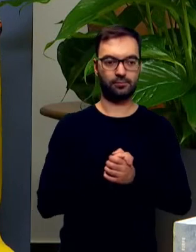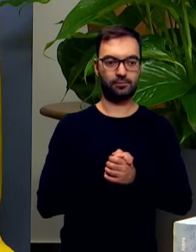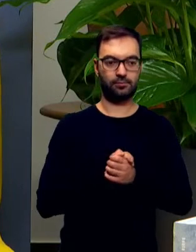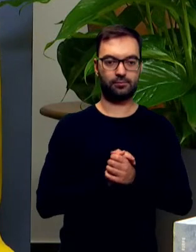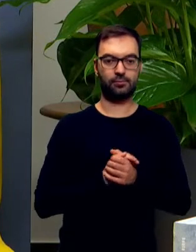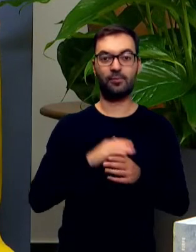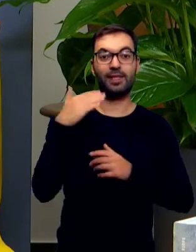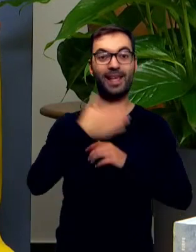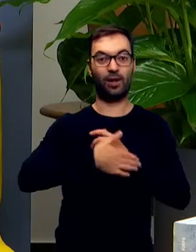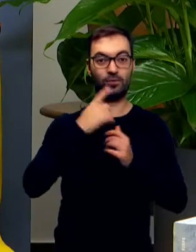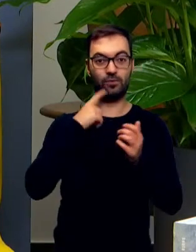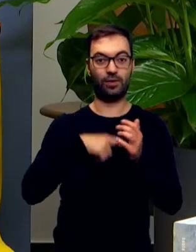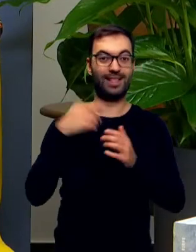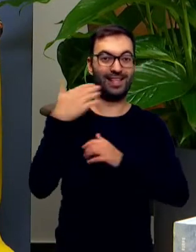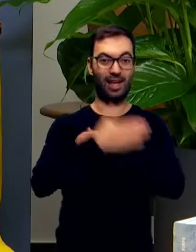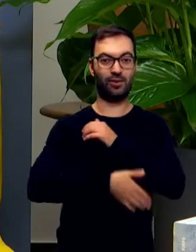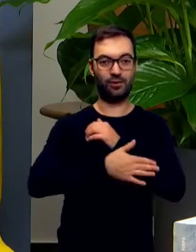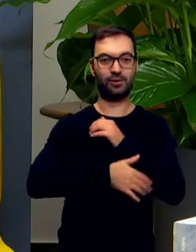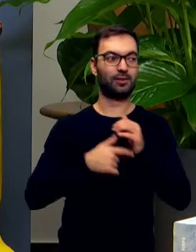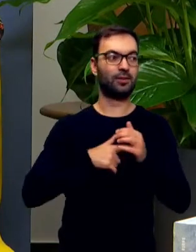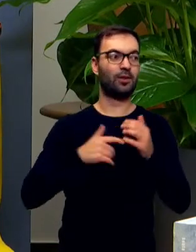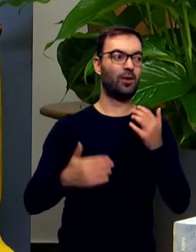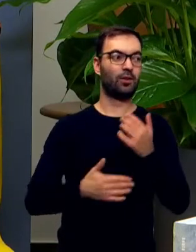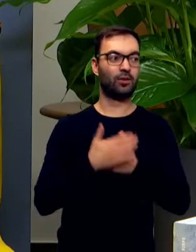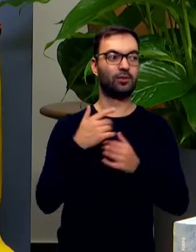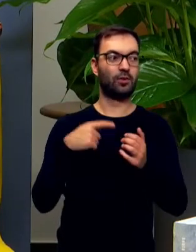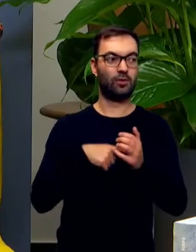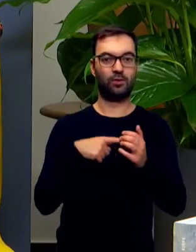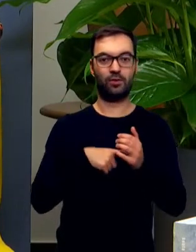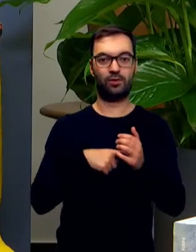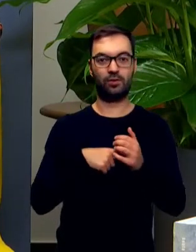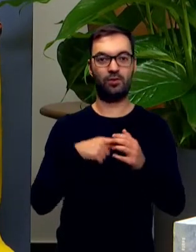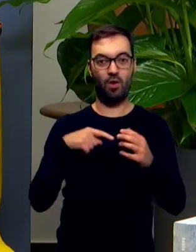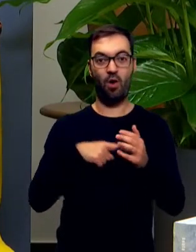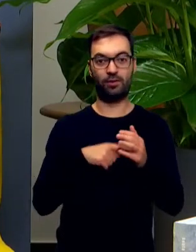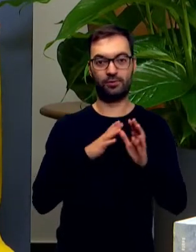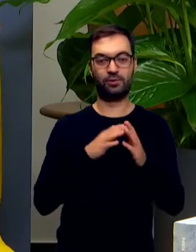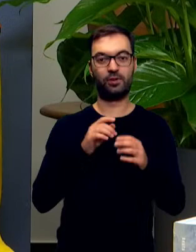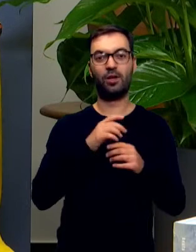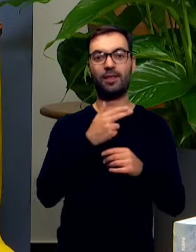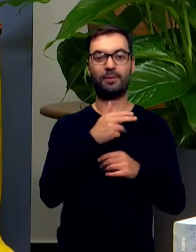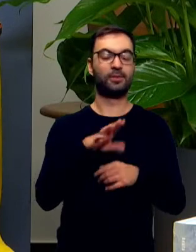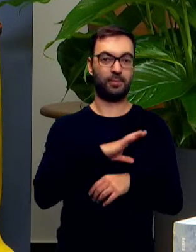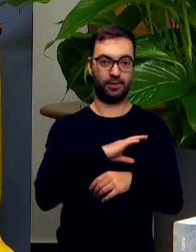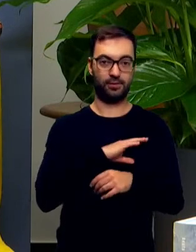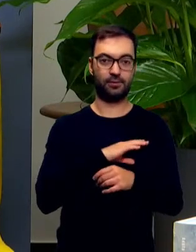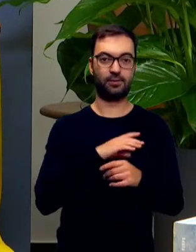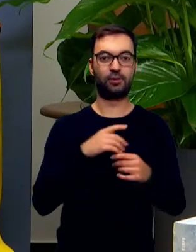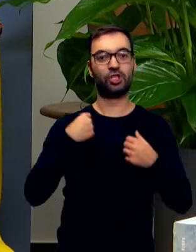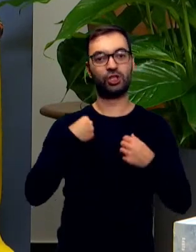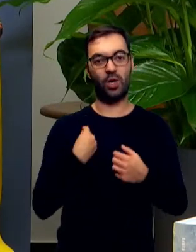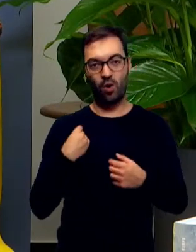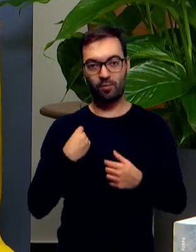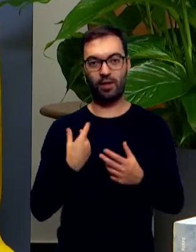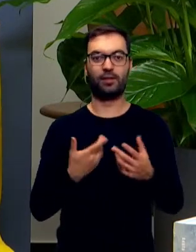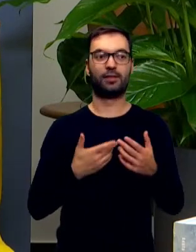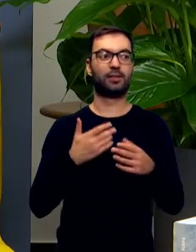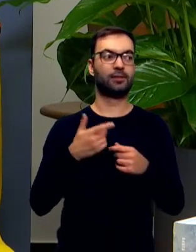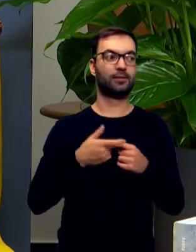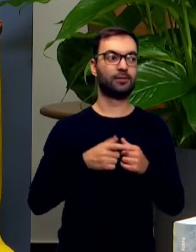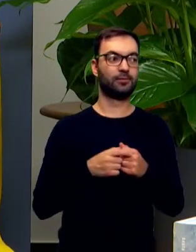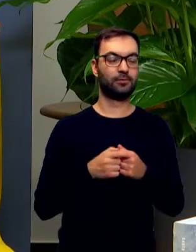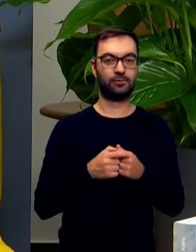A już ta końcówka właśnie też, kiedy okazało się, że to właśnie jest o tym ta książka. Ta książka jest o śmierci, o żałobie, która